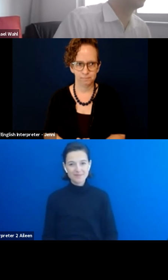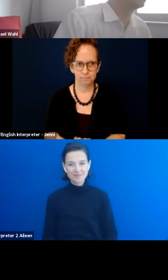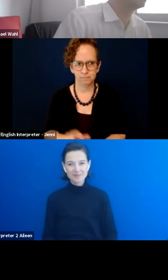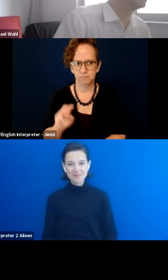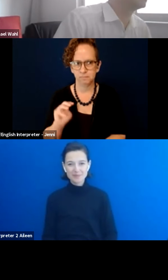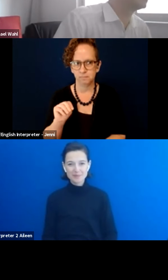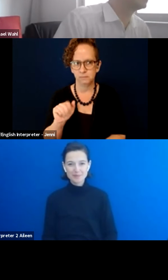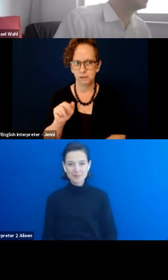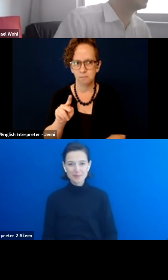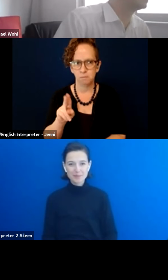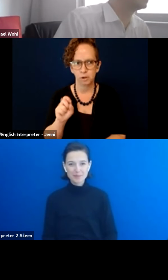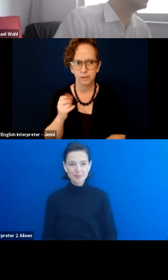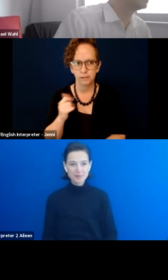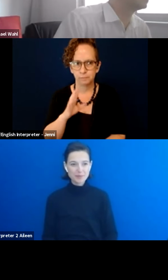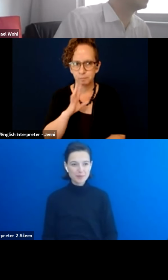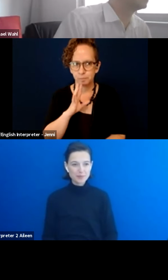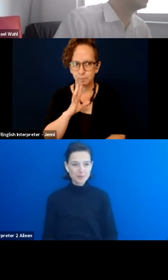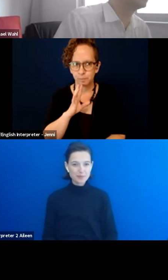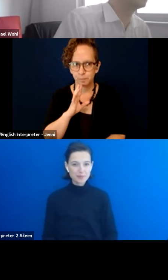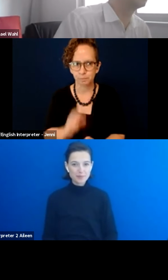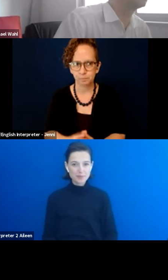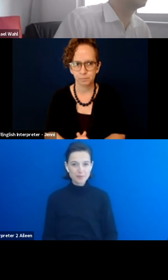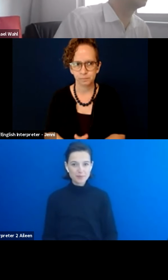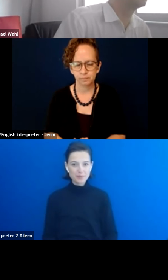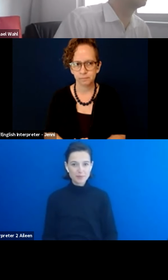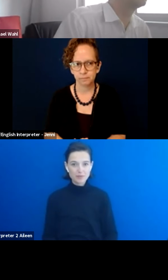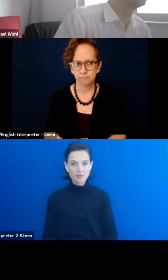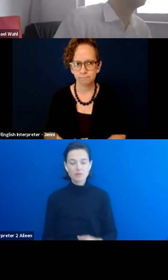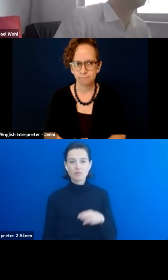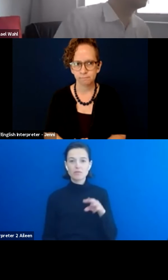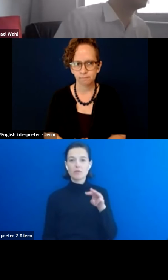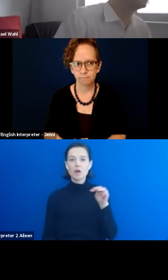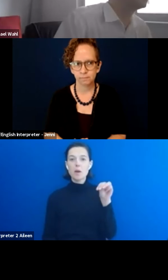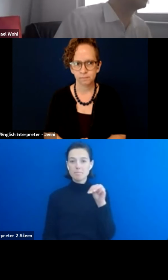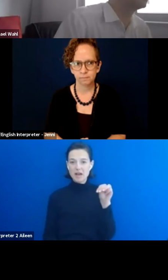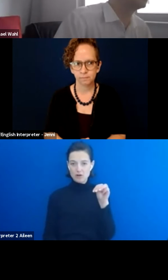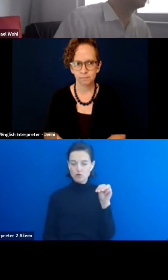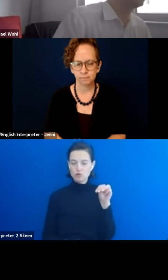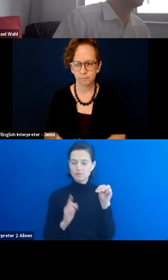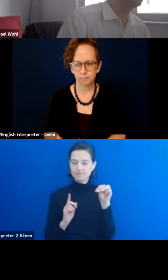Ich habe noch eine zusätzliche Frage.